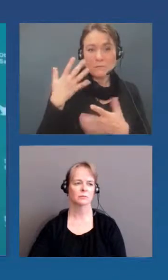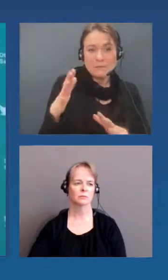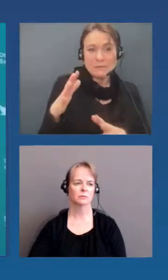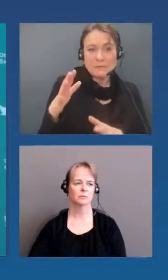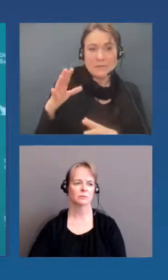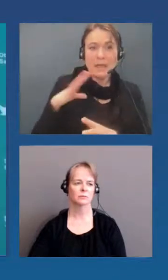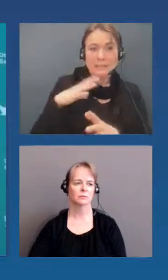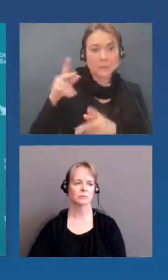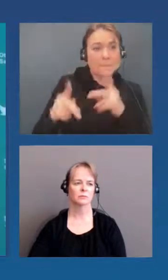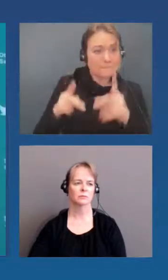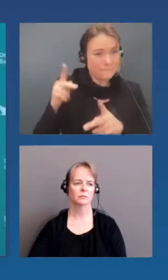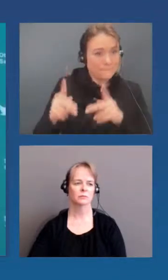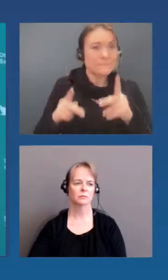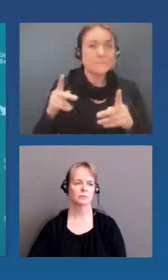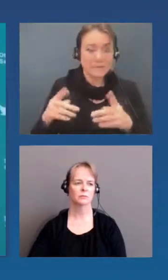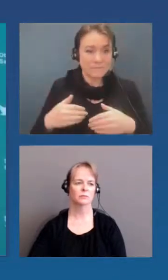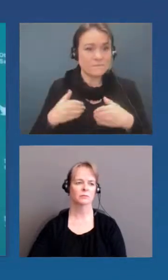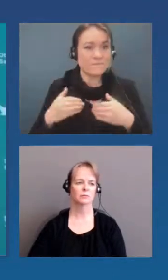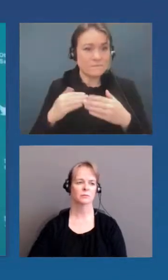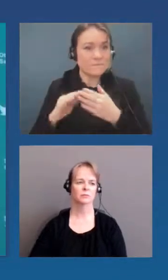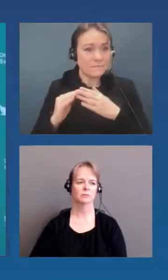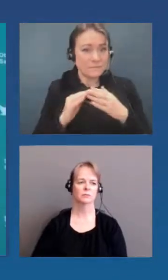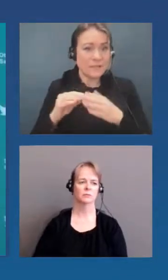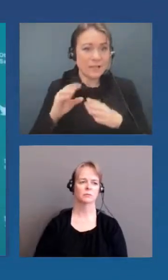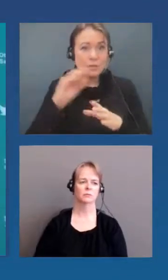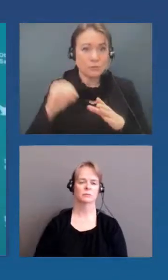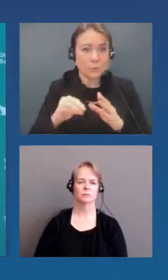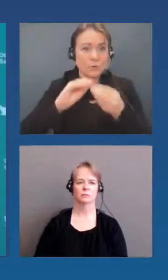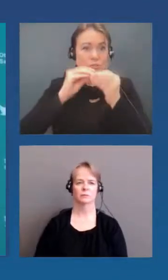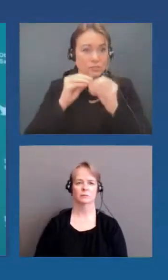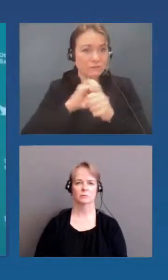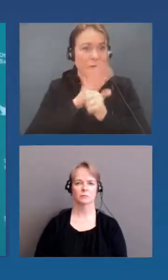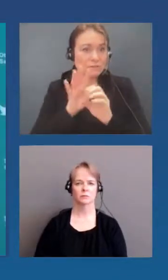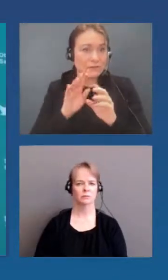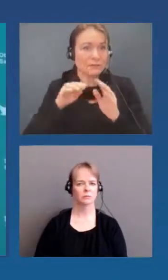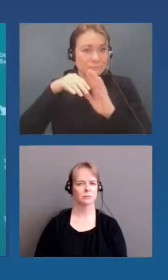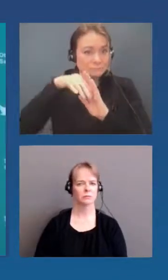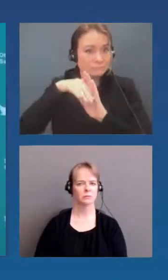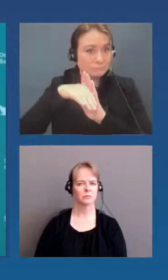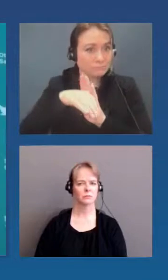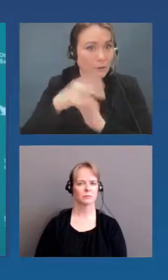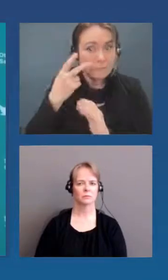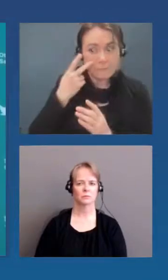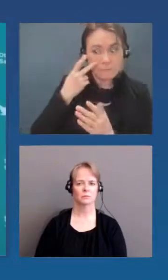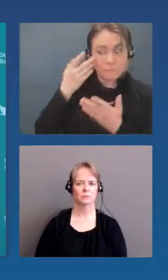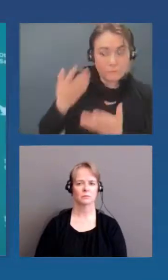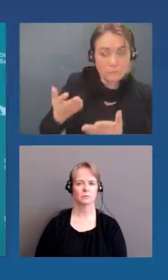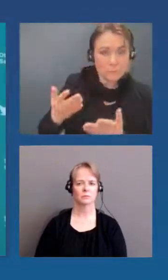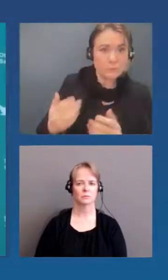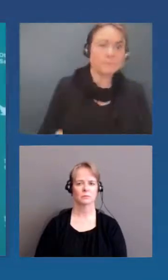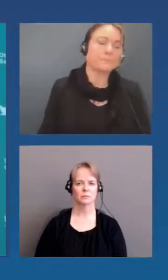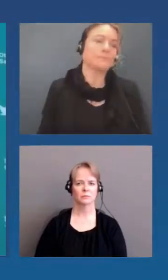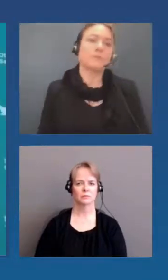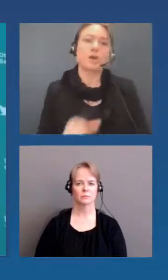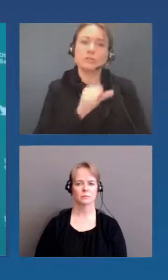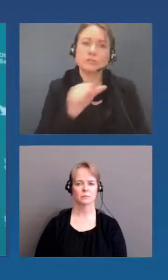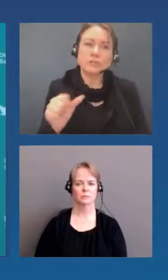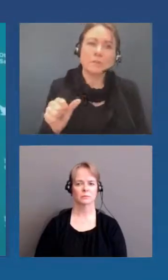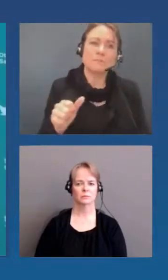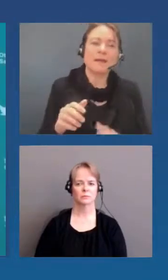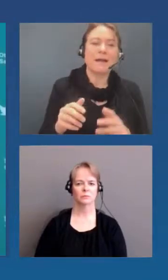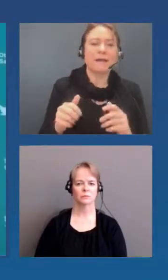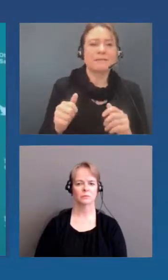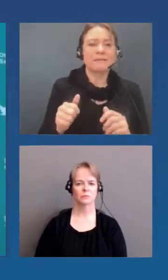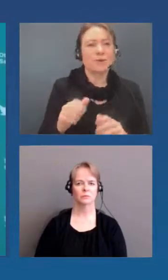peuple d'Ottawa a réduit le niveau de COVID-19 dans la communauté sans d'autres changements, juste par